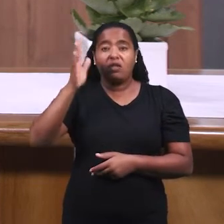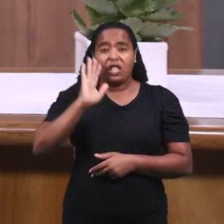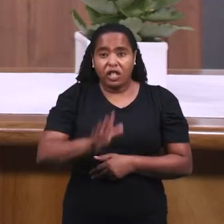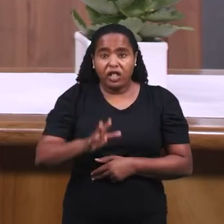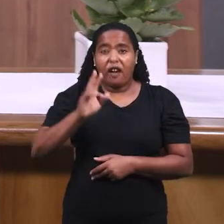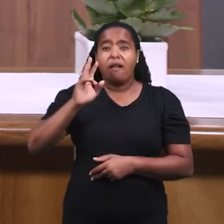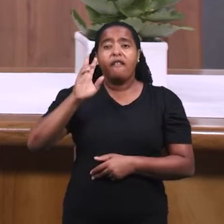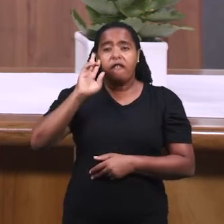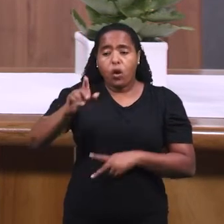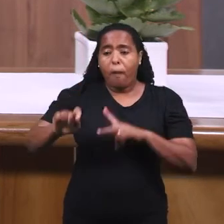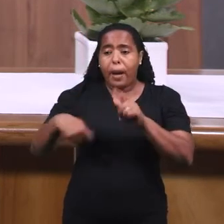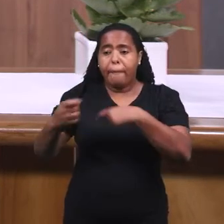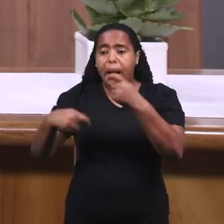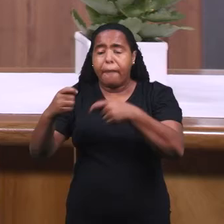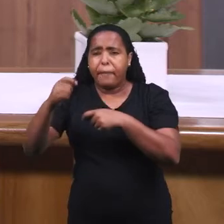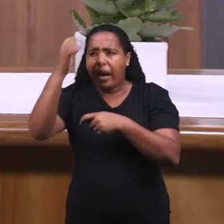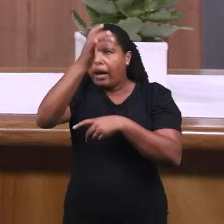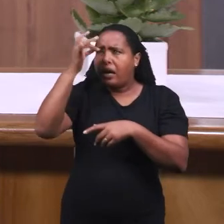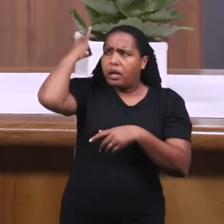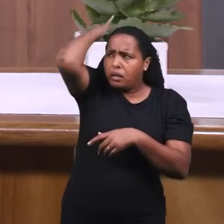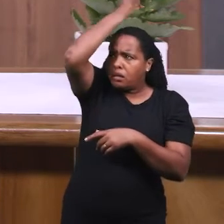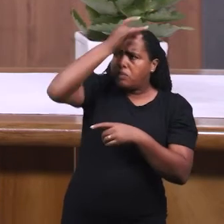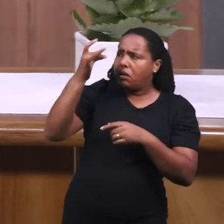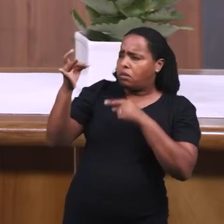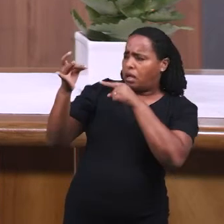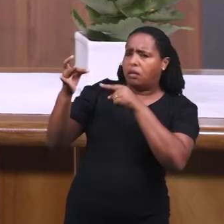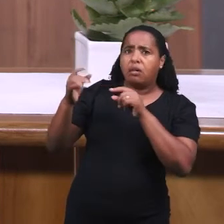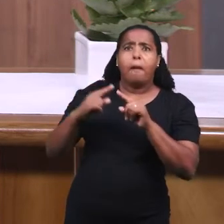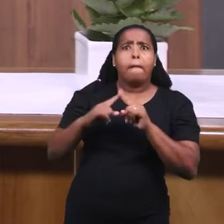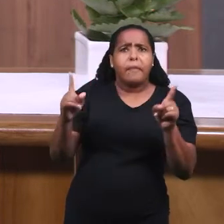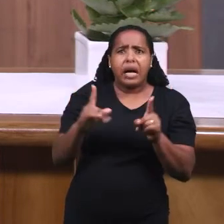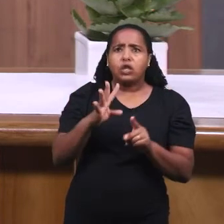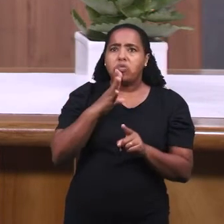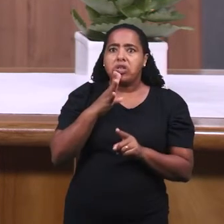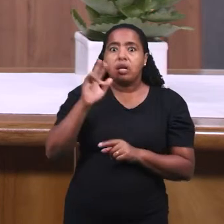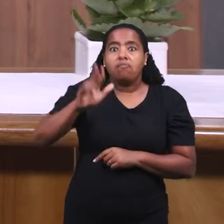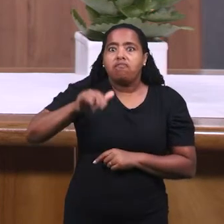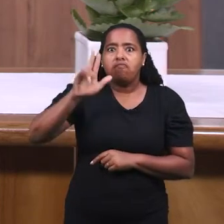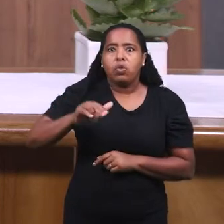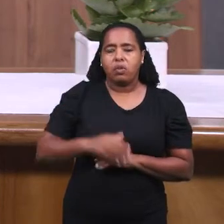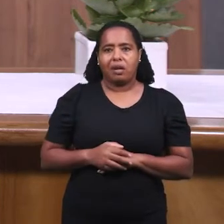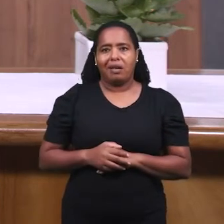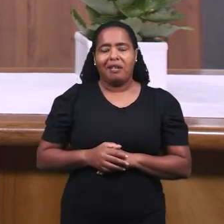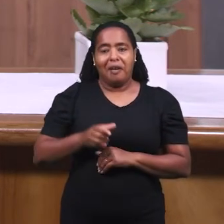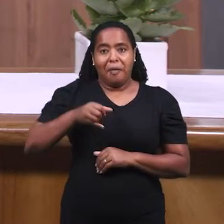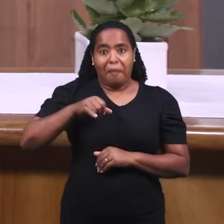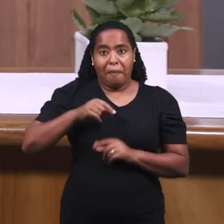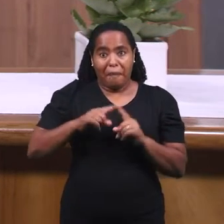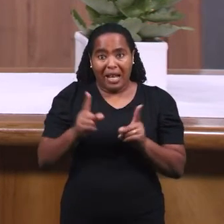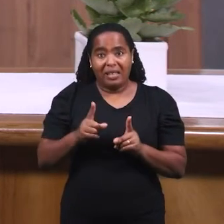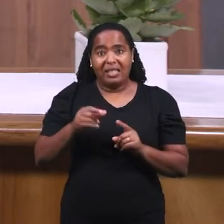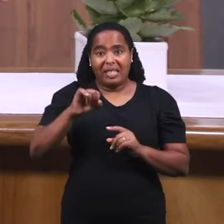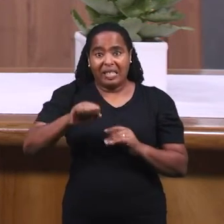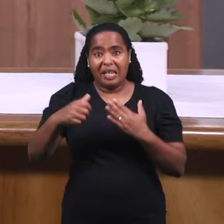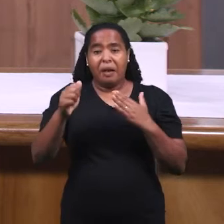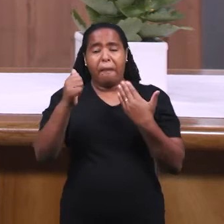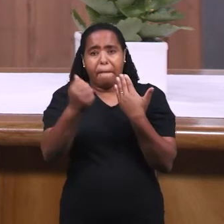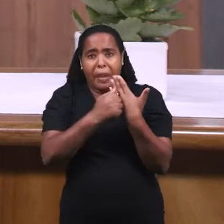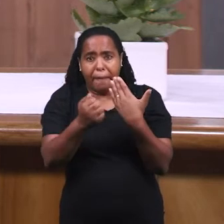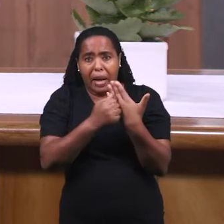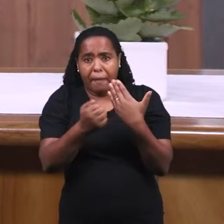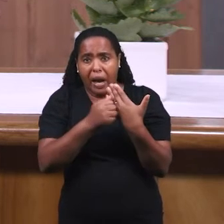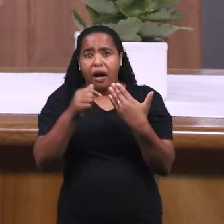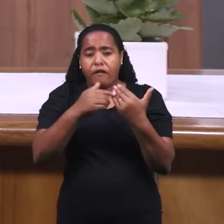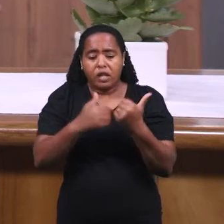Святом, но не знают его лично. Представьте, друг отца вашего стучится сегодня в ваши двери,